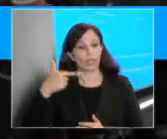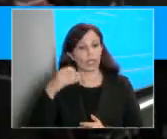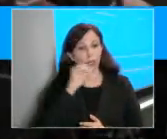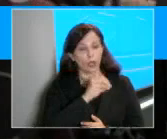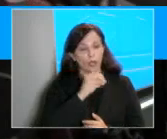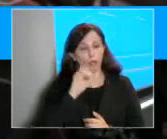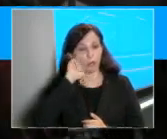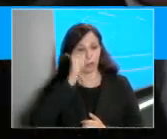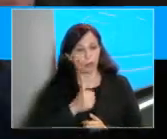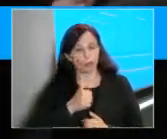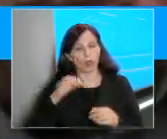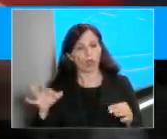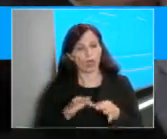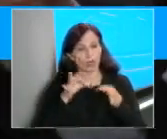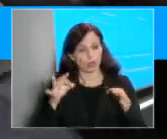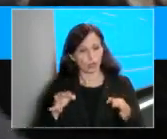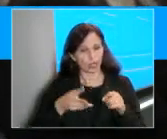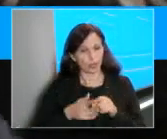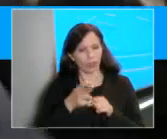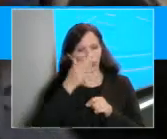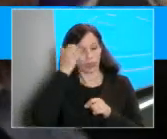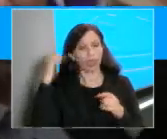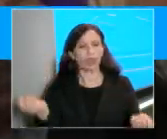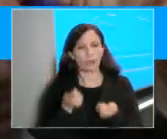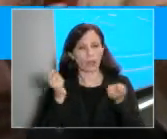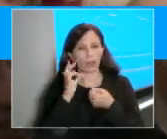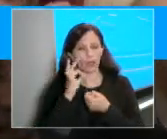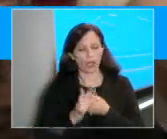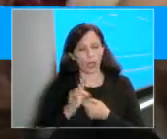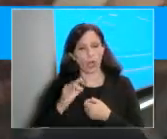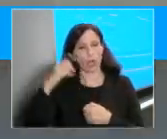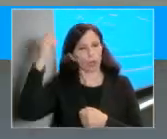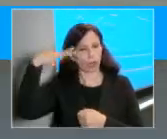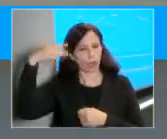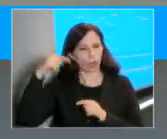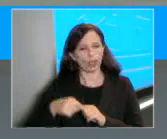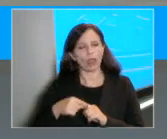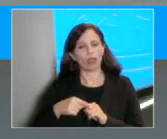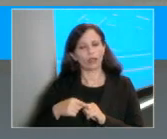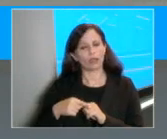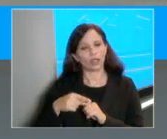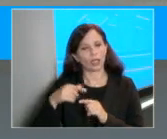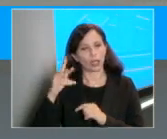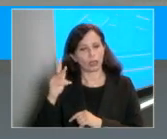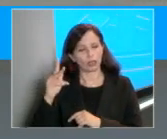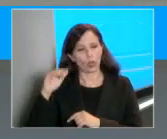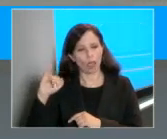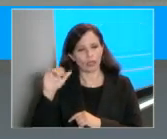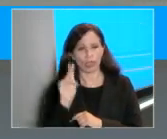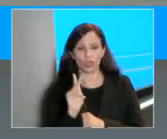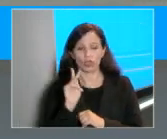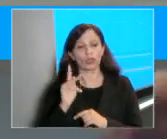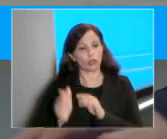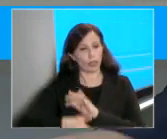מחר באור יהודה, כשחבר הכנסת יואב קיש ינהל את מסע הבחירות הזה. רשת NBC האמריקנית